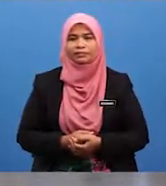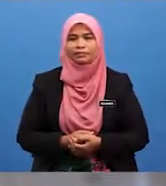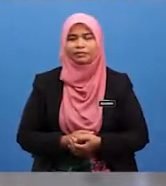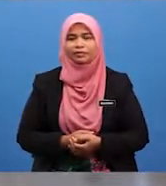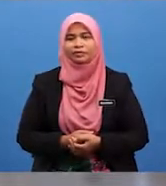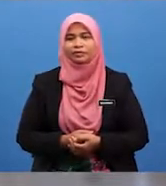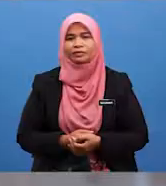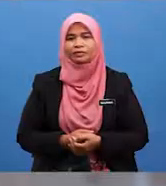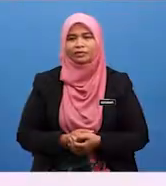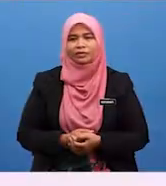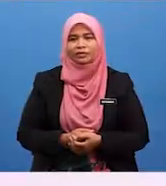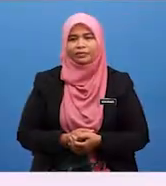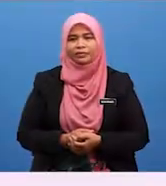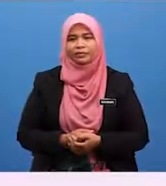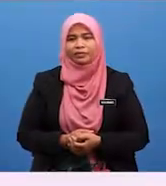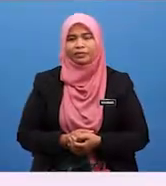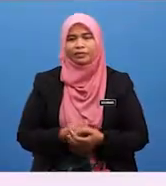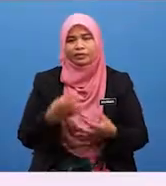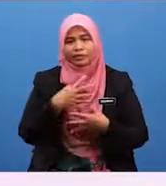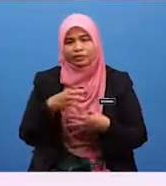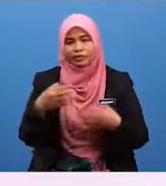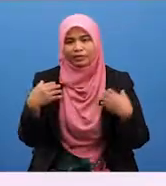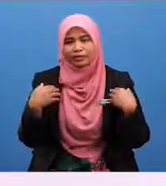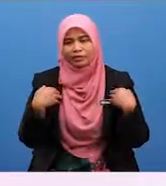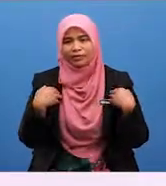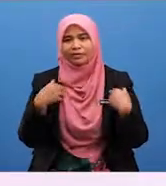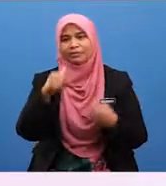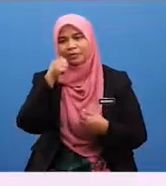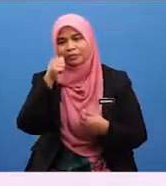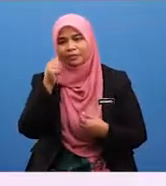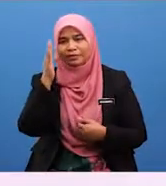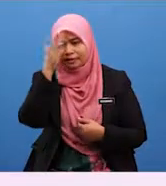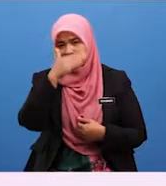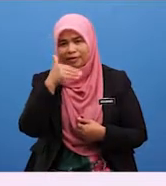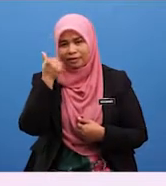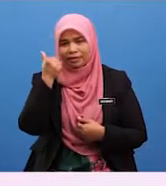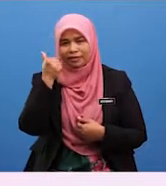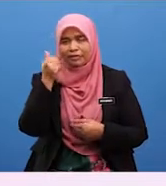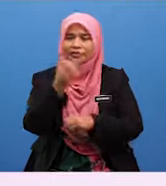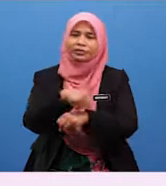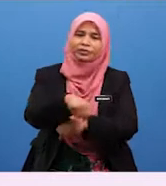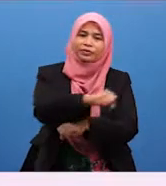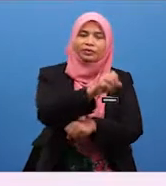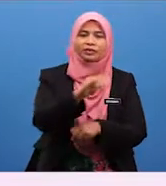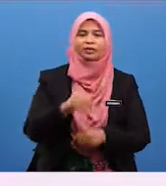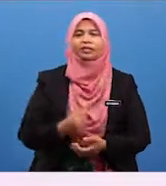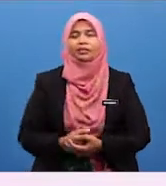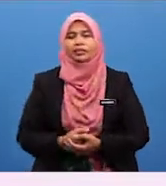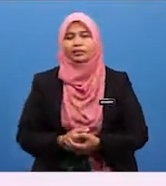Wah, seronoknya. Ada bidadari cantik, sungai yang